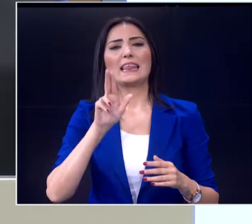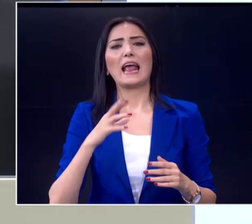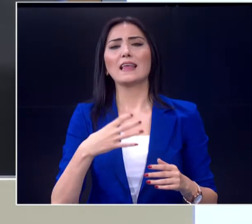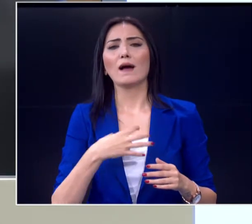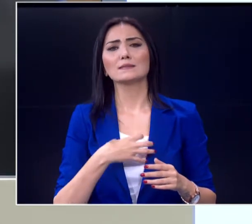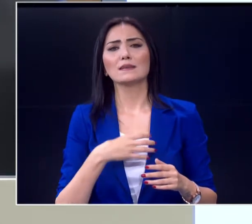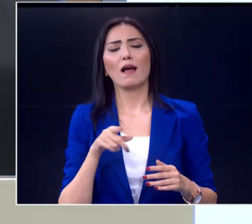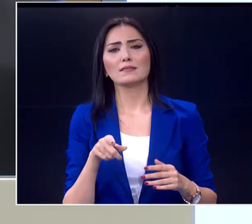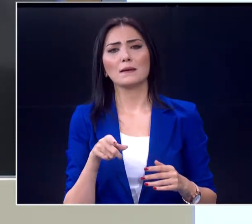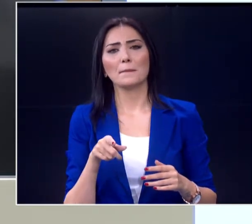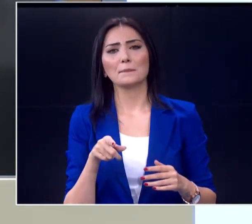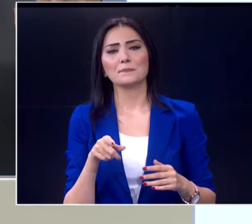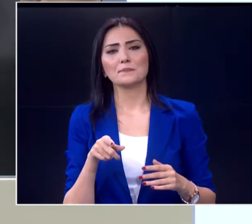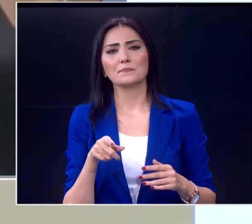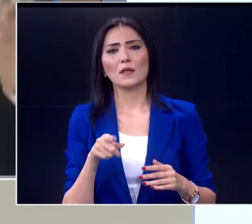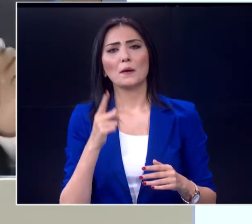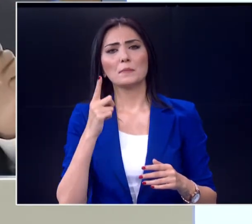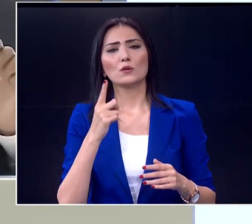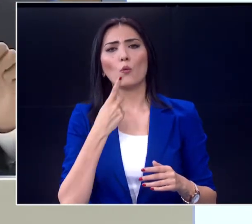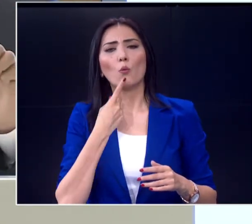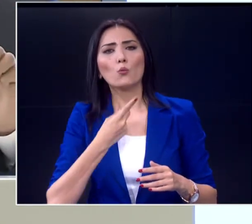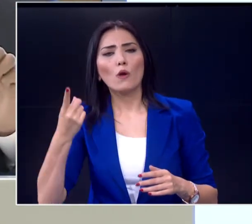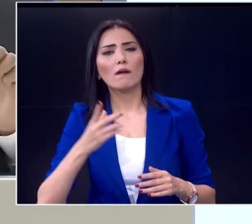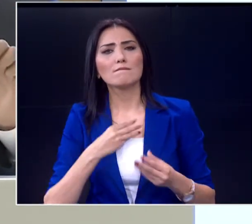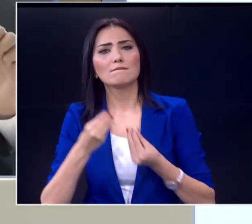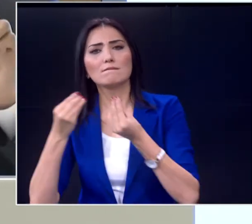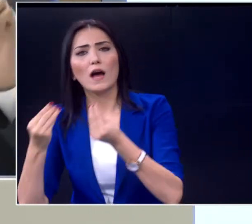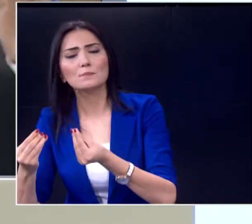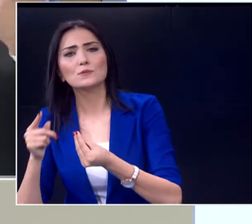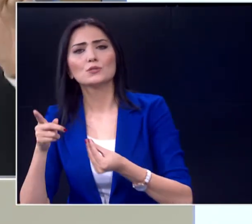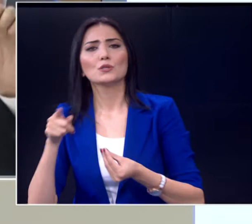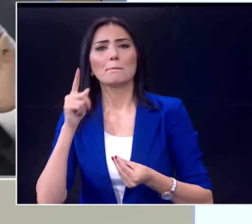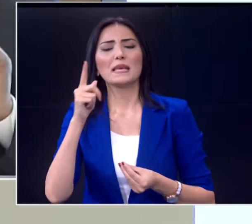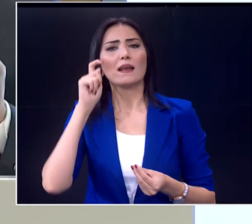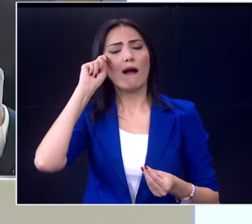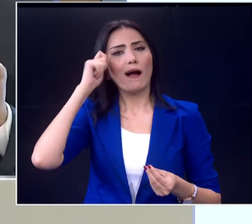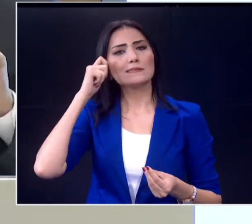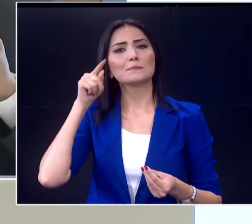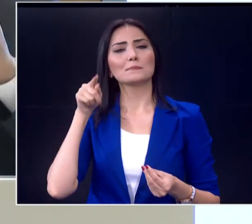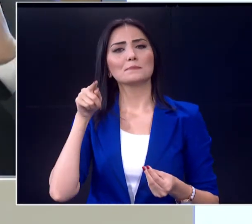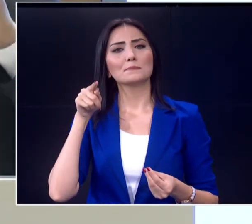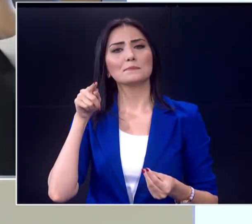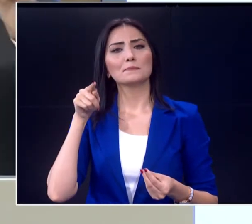Haziran'da bir uyarı vermiştir. Ama 1 Kasım'da